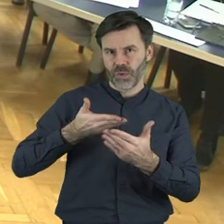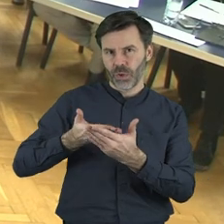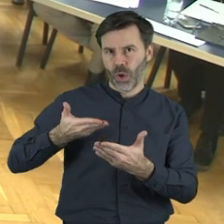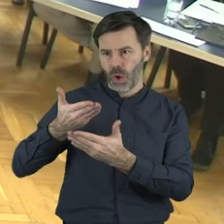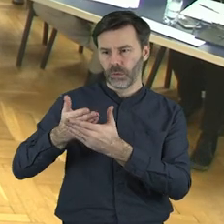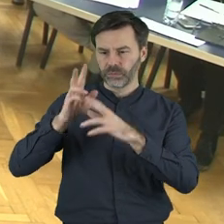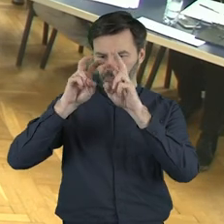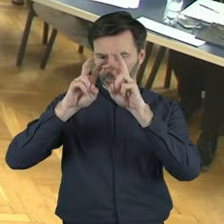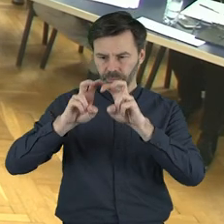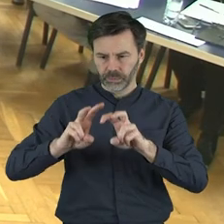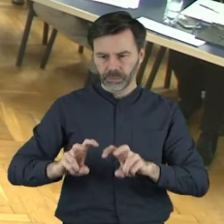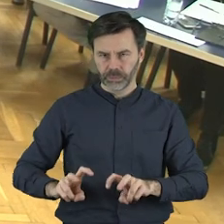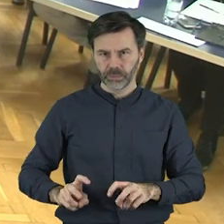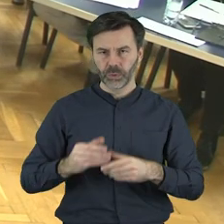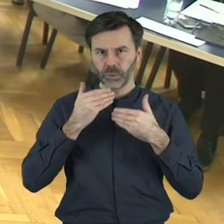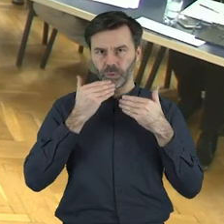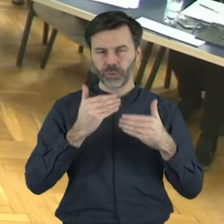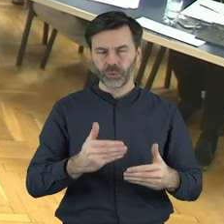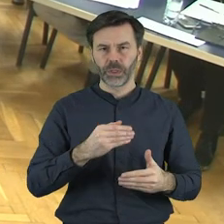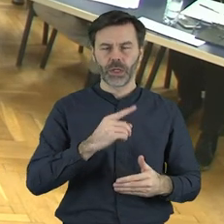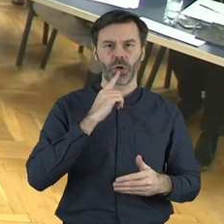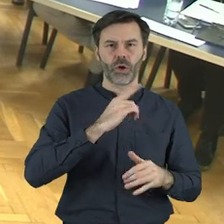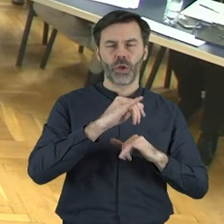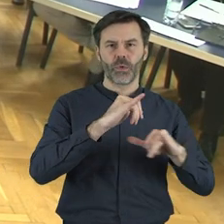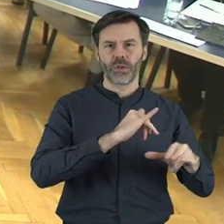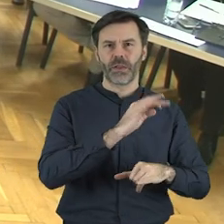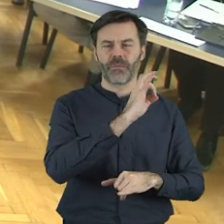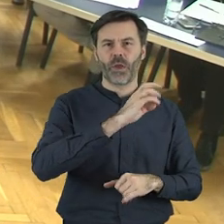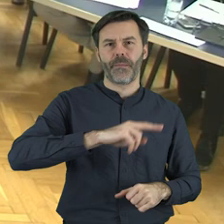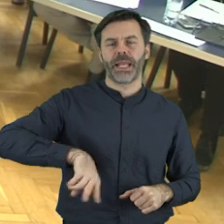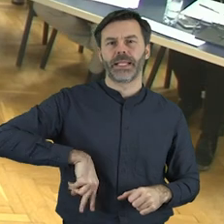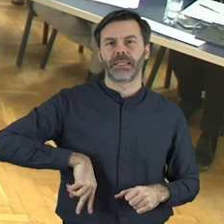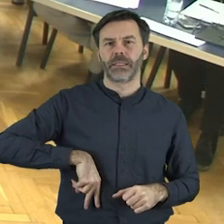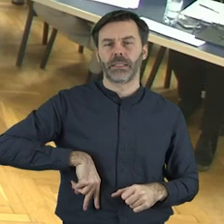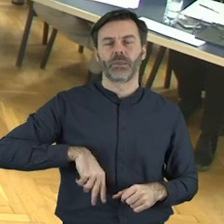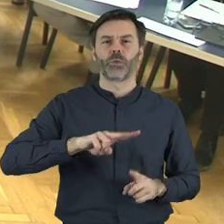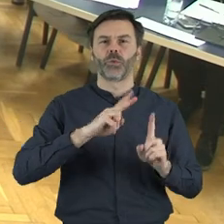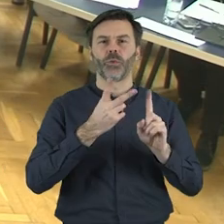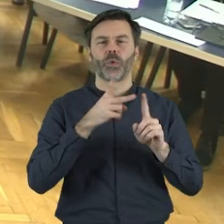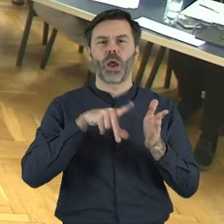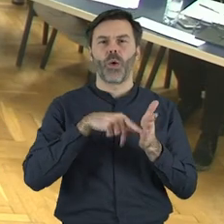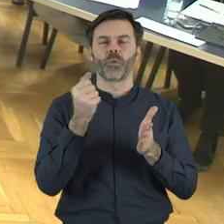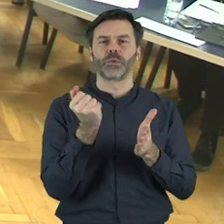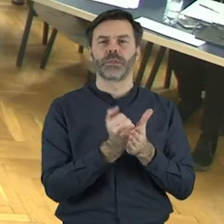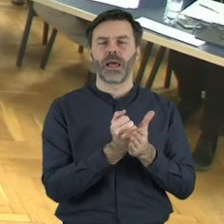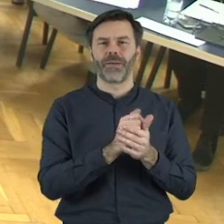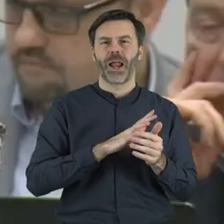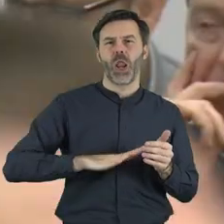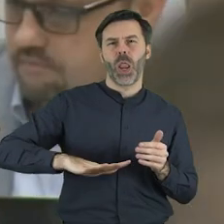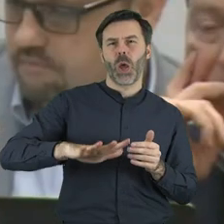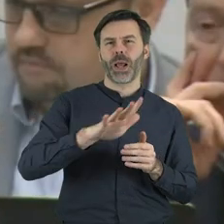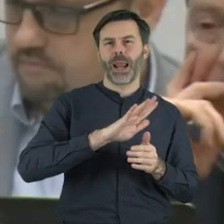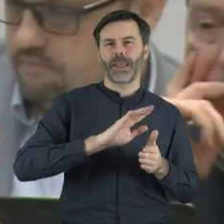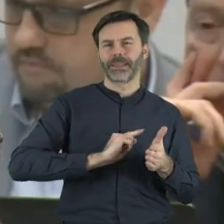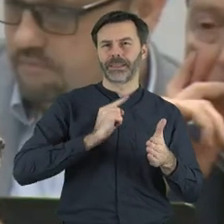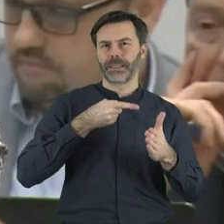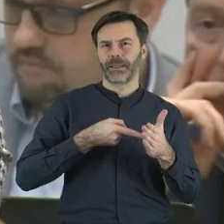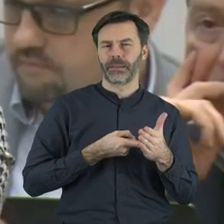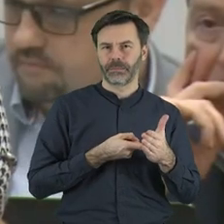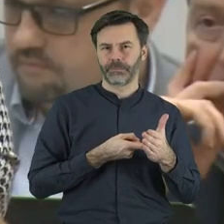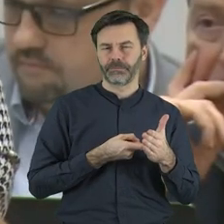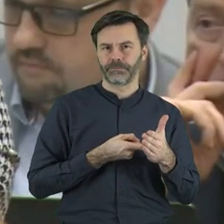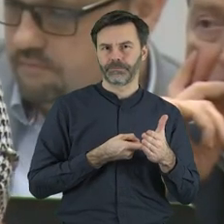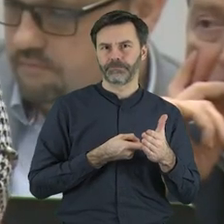przygotowczego, jak również ustawy o lokalnej strategii. Jeśli chodzi o zweryfikowanie wniosków, zostały